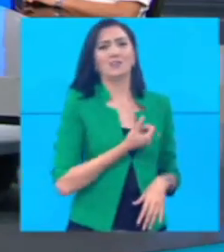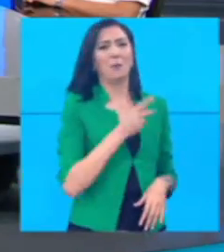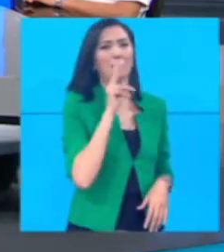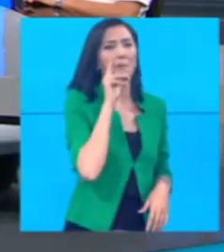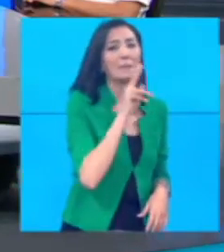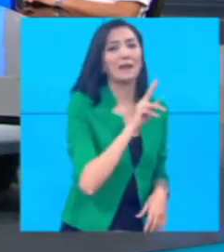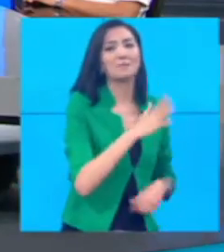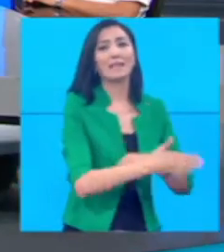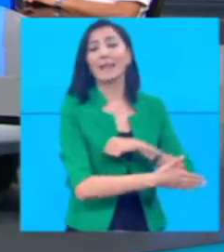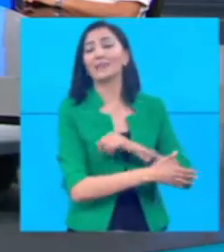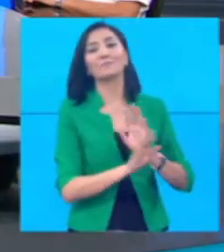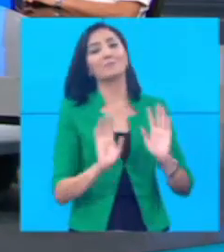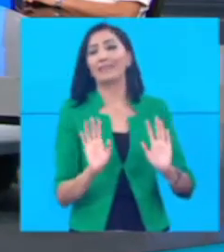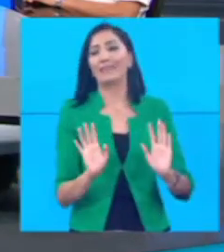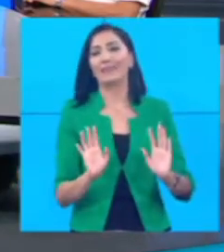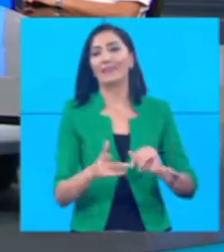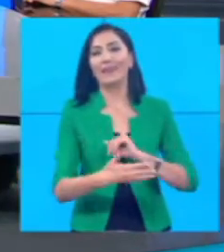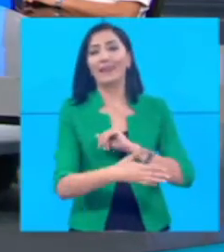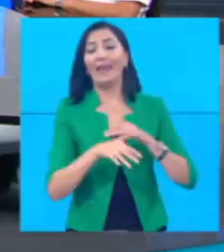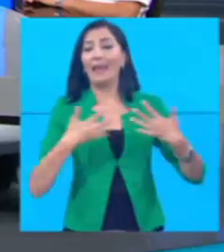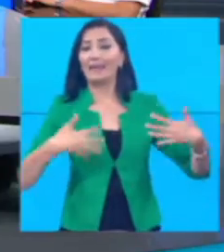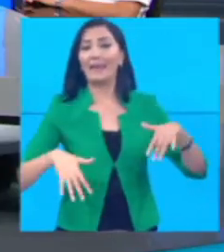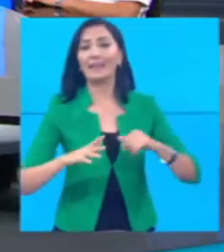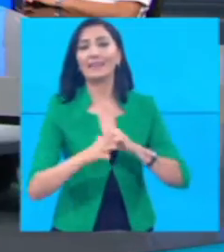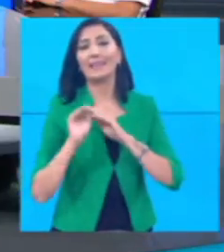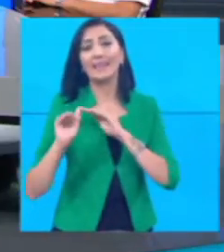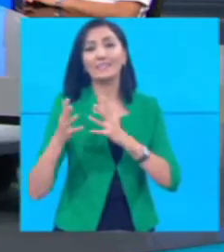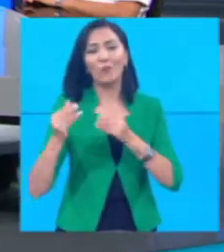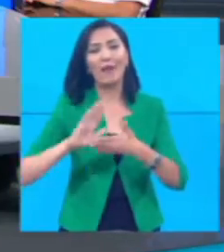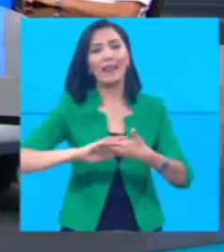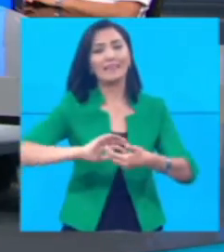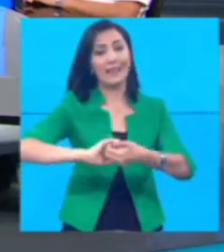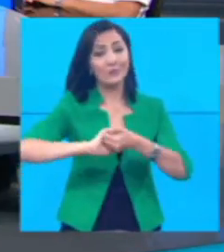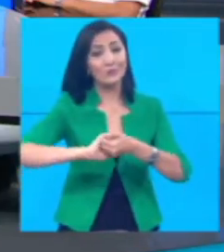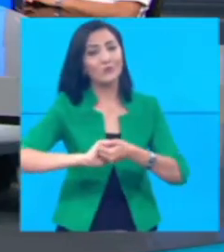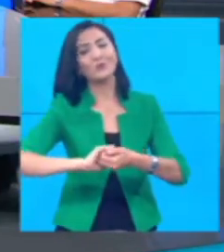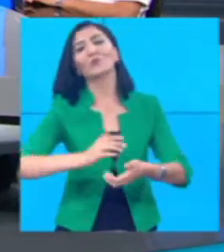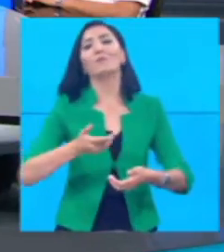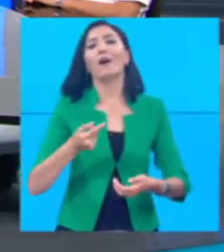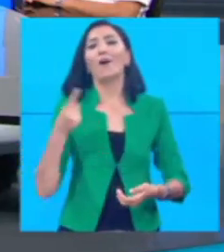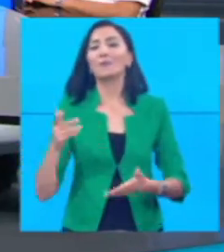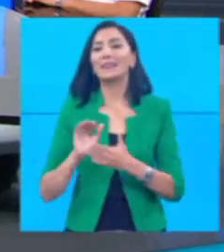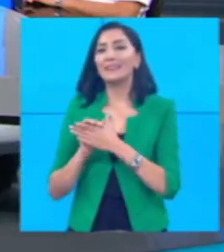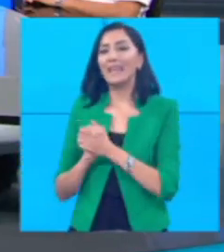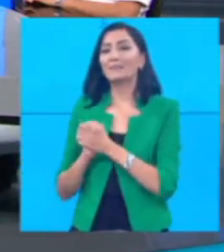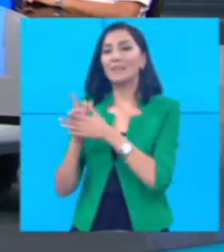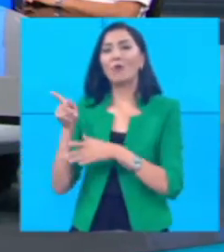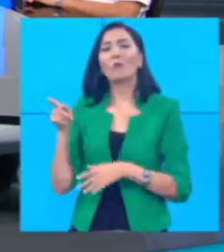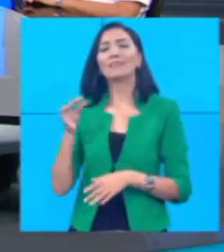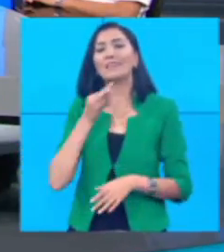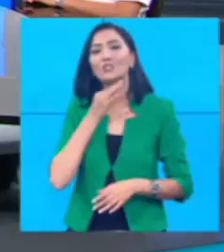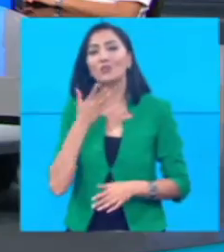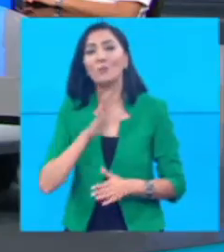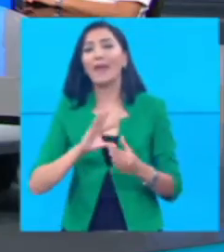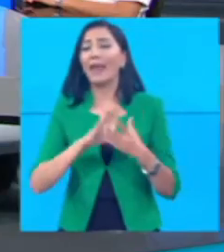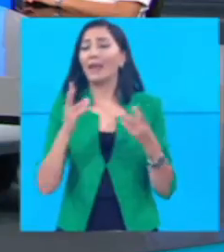bakmak yardım değil. Evet. Engelliye destek olmak. Yani hı-hı. Elinden tutmak. Ne bileyim onu bir tebrik etmek. Ona bir